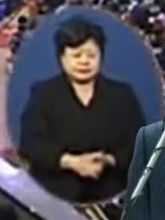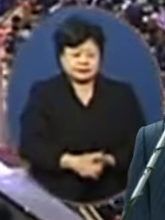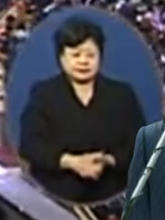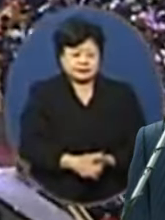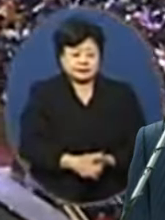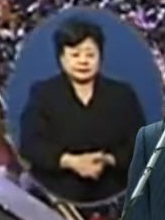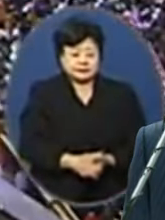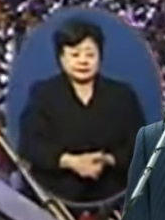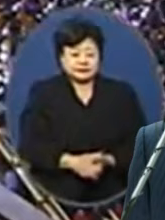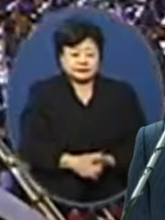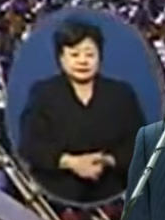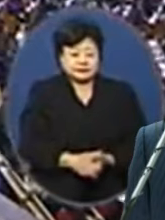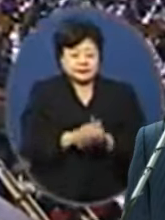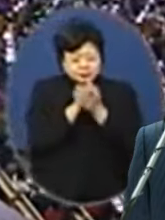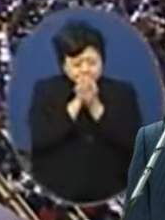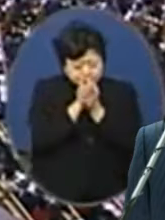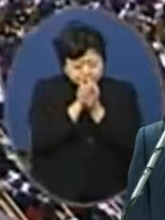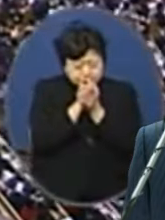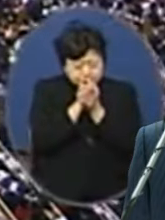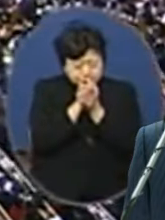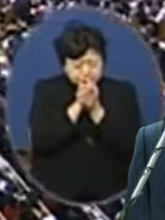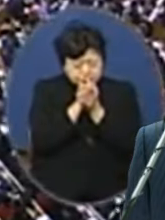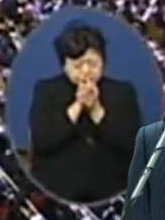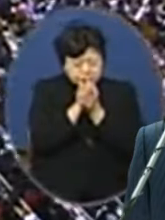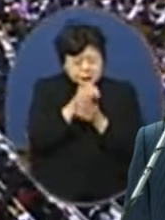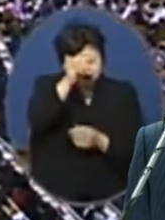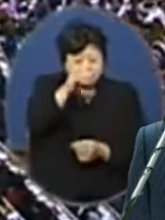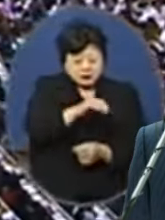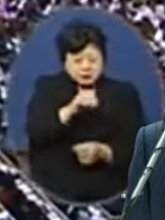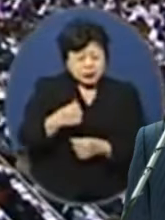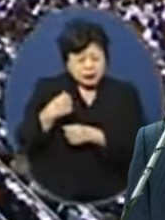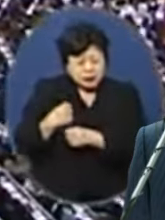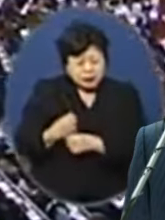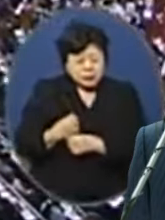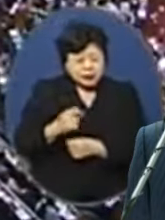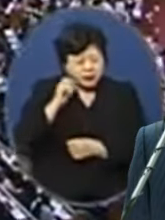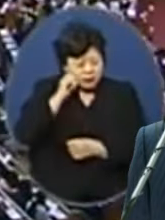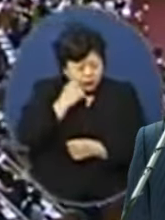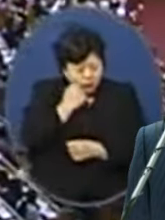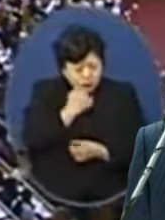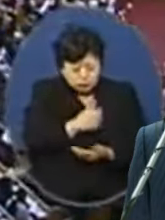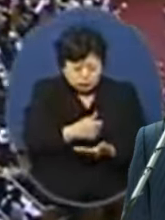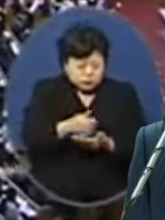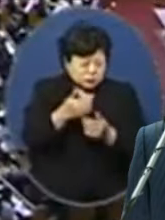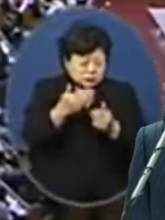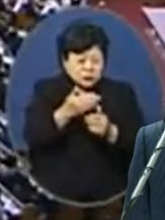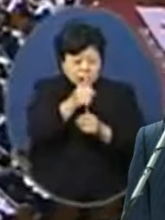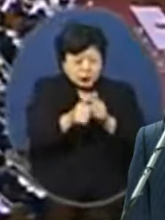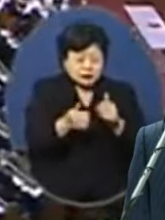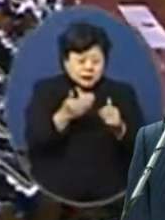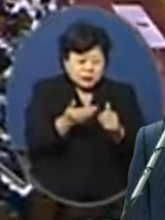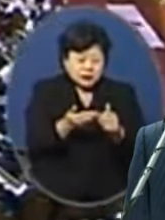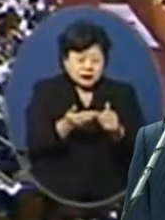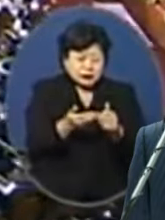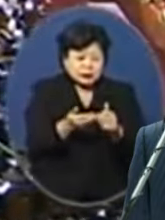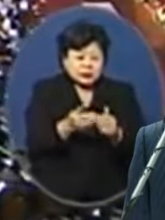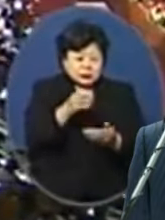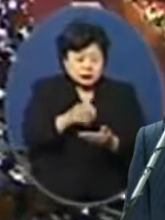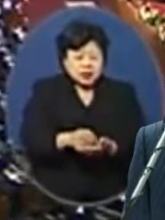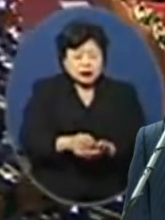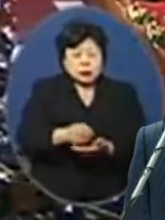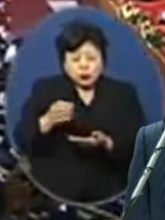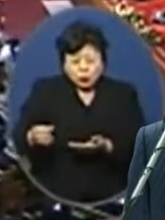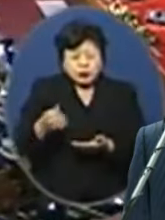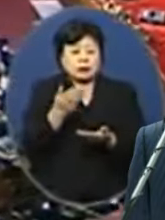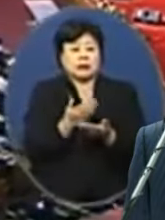하나님께 기도드릴 때 얼마나 십자가 걸어지는 것이 어려웠기 때문에 주님은 하나님께 그 자을 옮겨 달라고